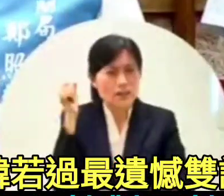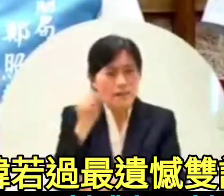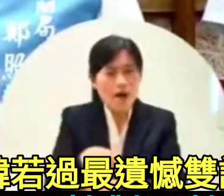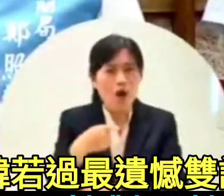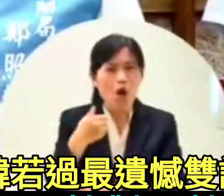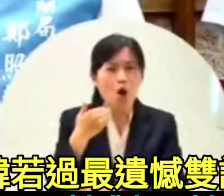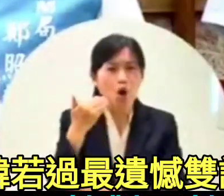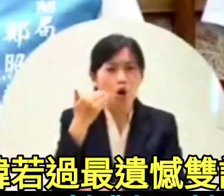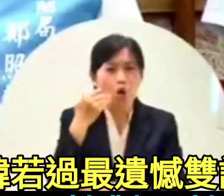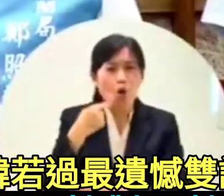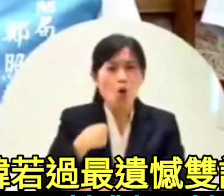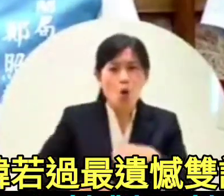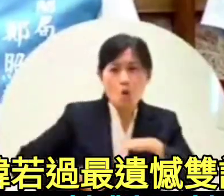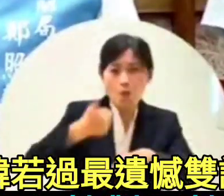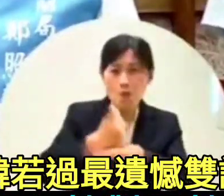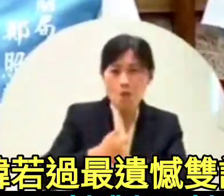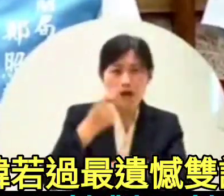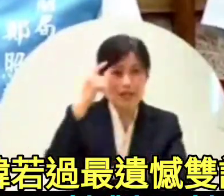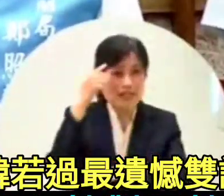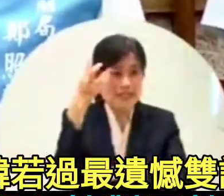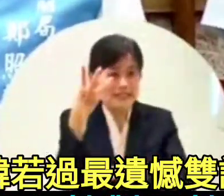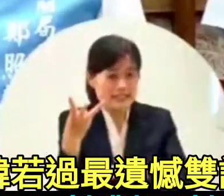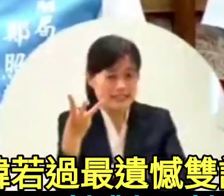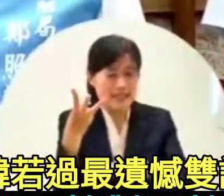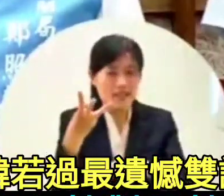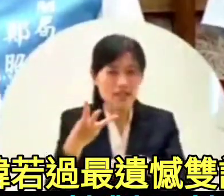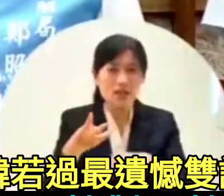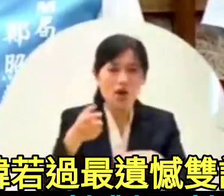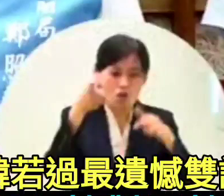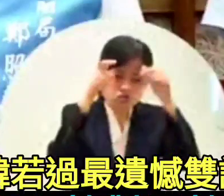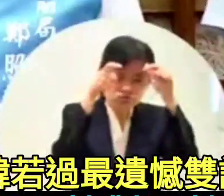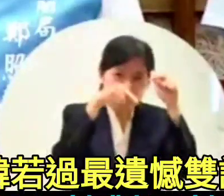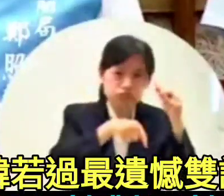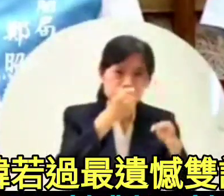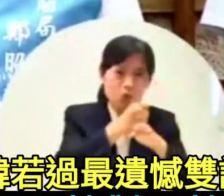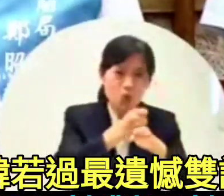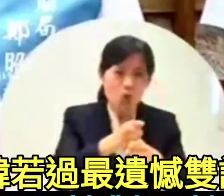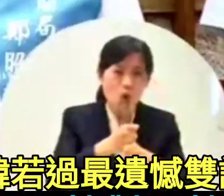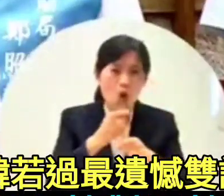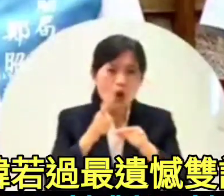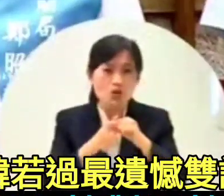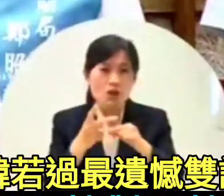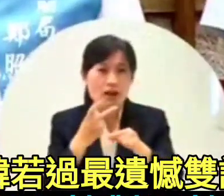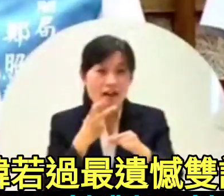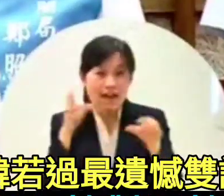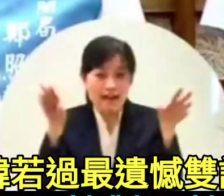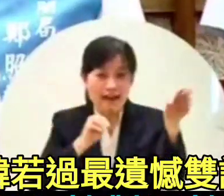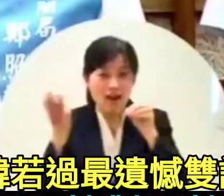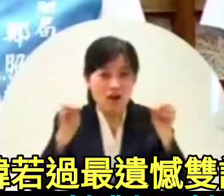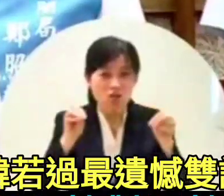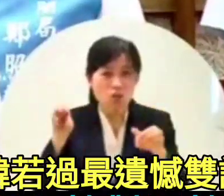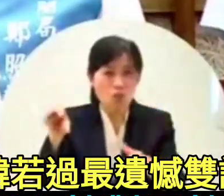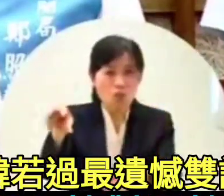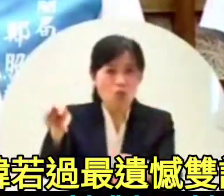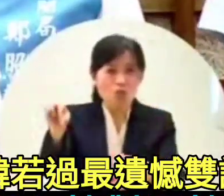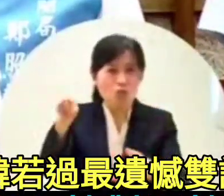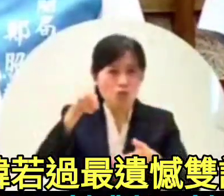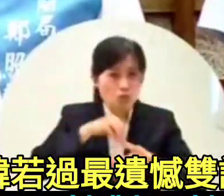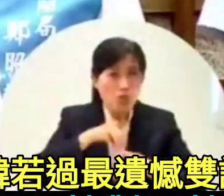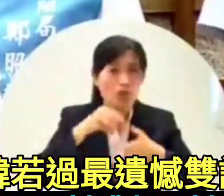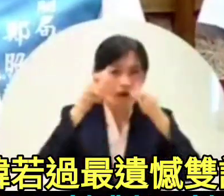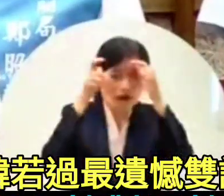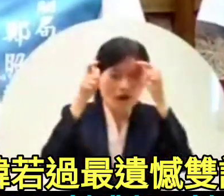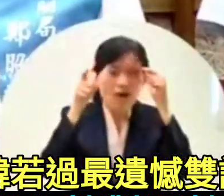班，也希望把中央一些资源调动在高雄，让北台湾、南台